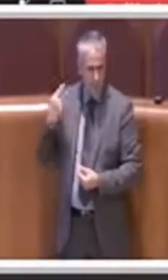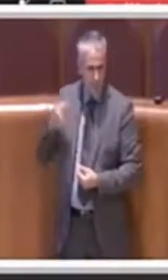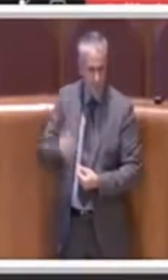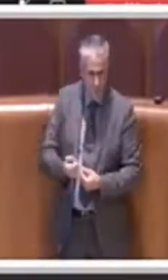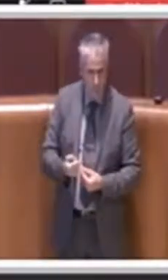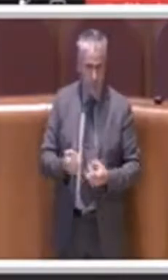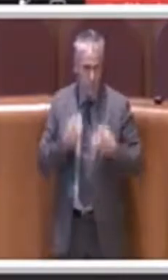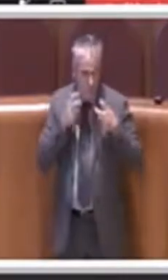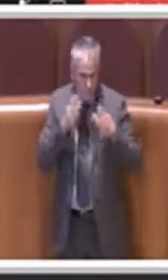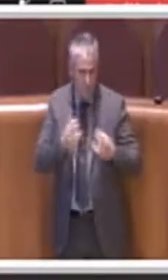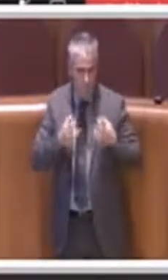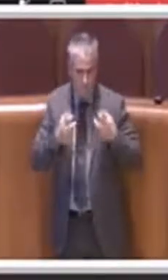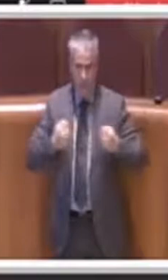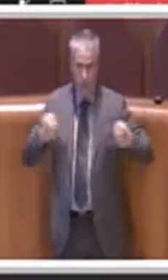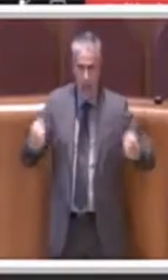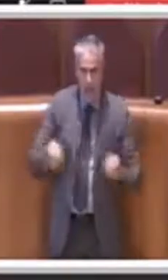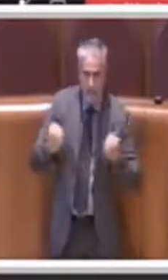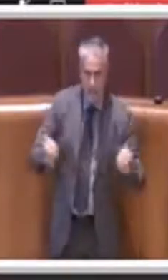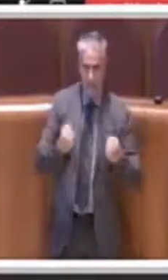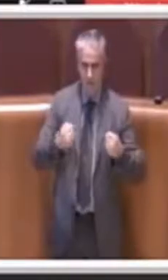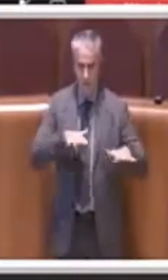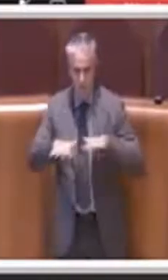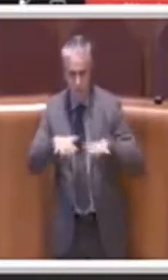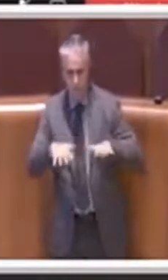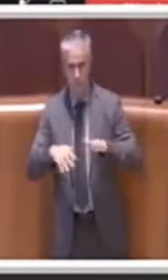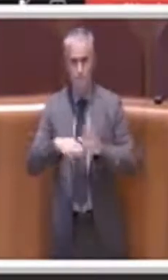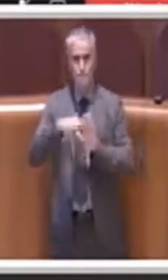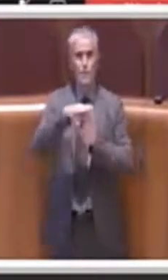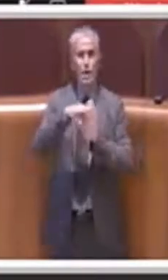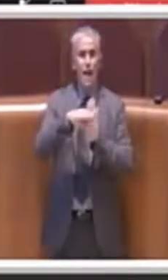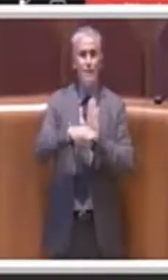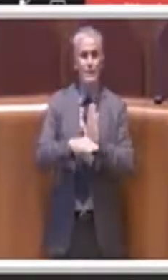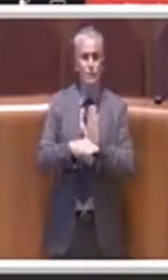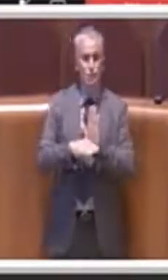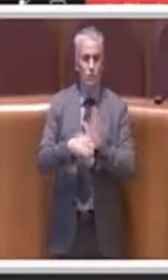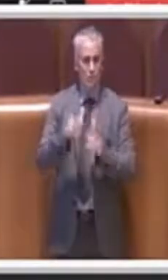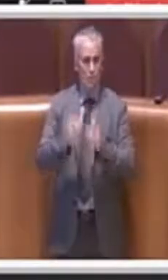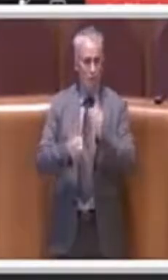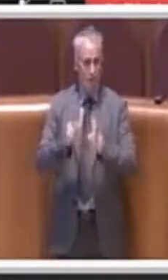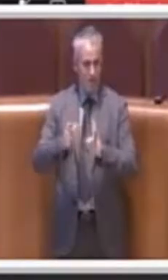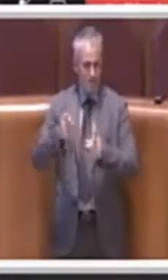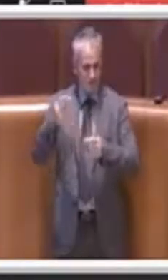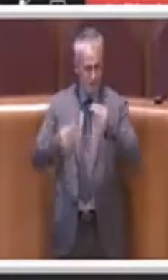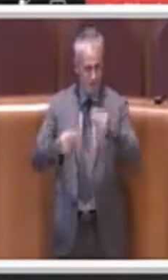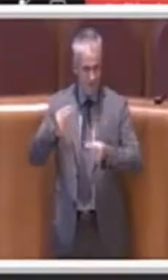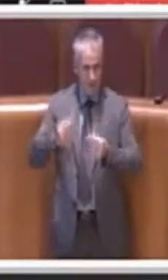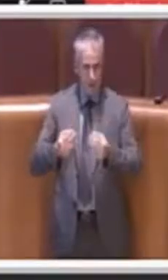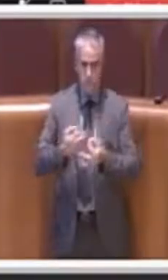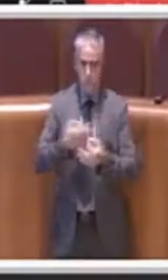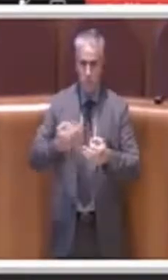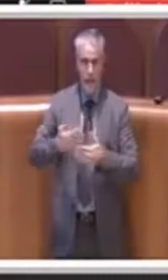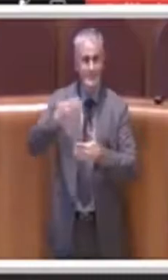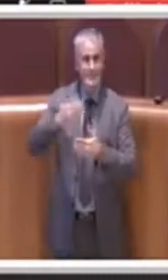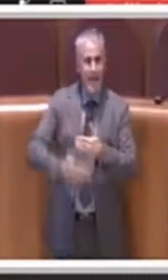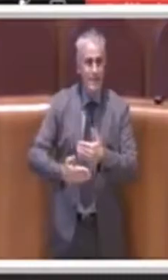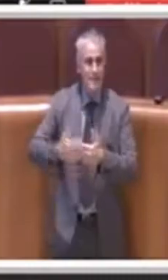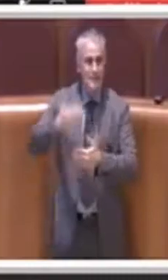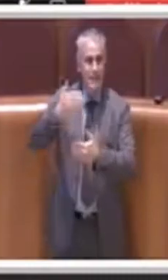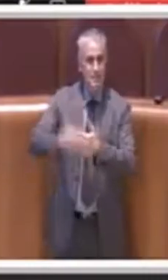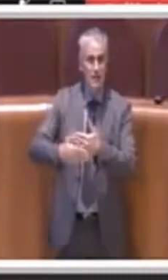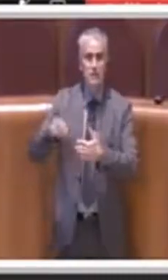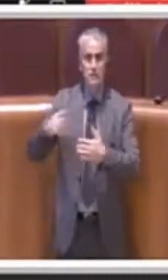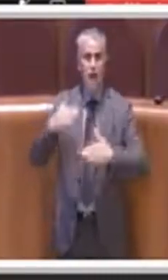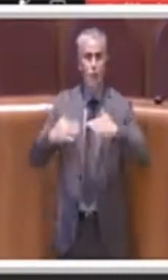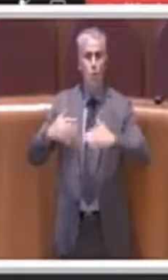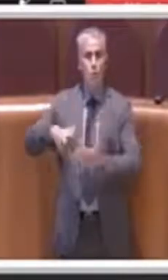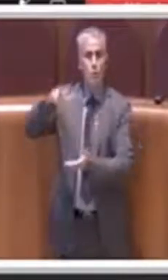dire, nell'attività, no, politica di programmazione dell'ente e quindi delle scadenze, a riuscire sempre, come dire, a garantire questo